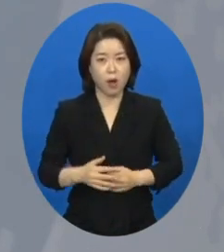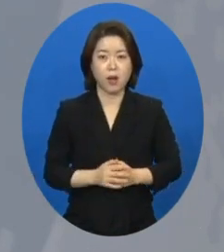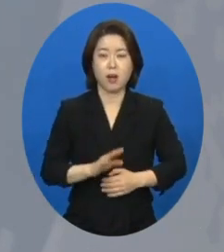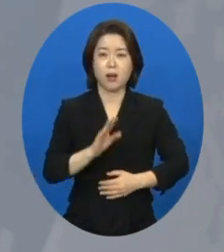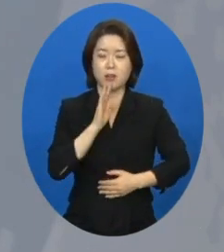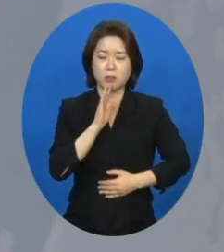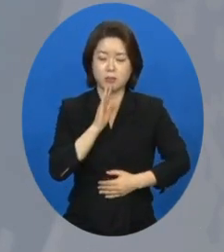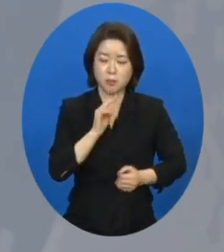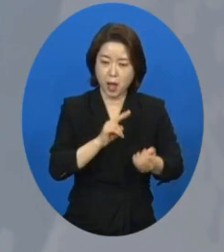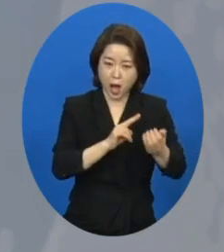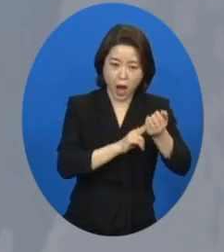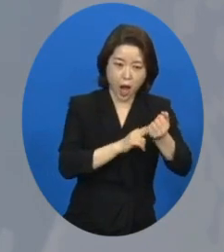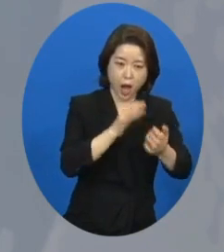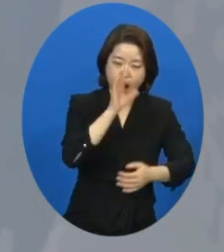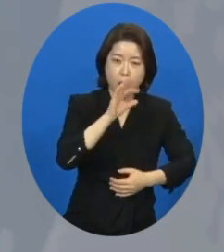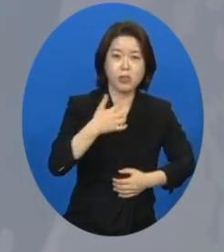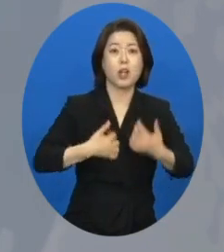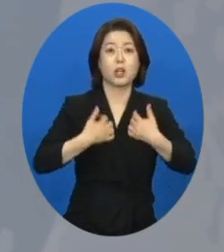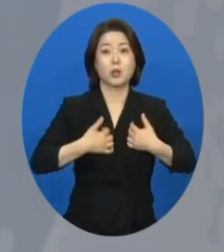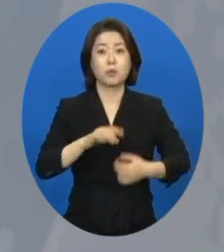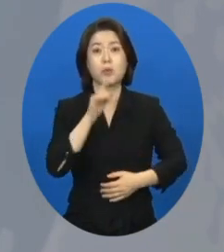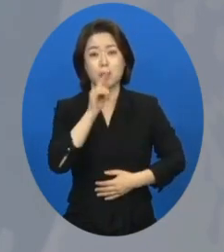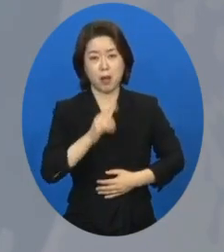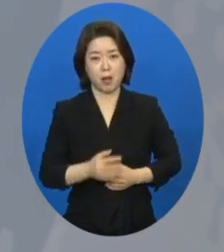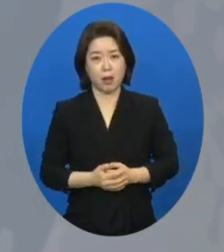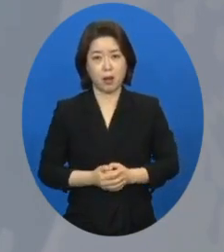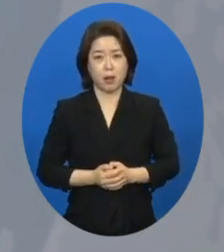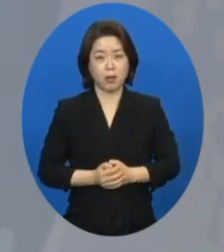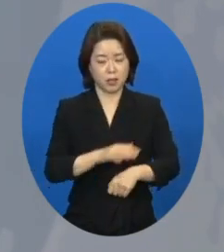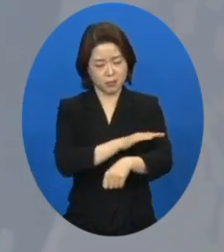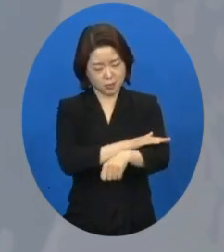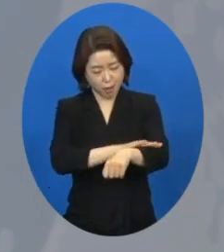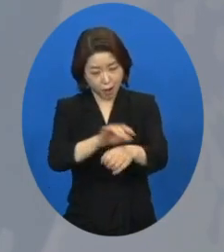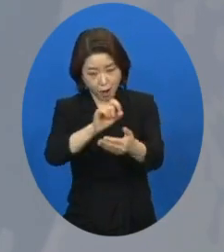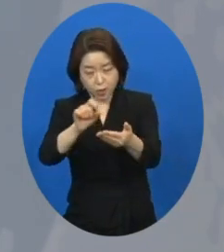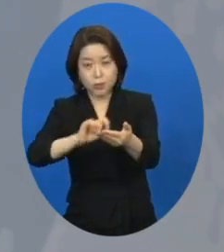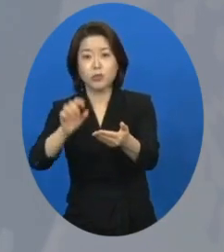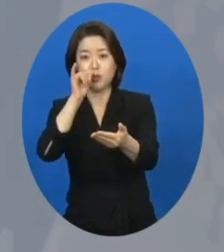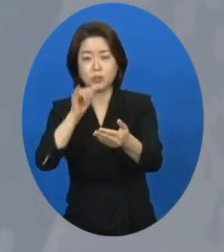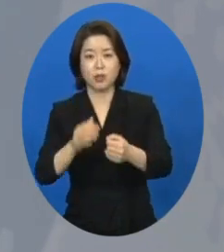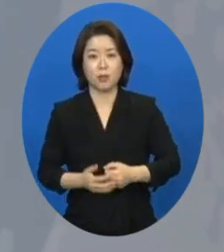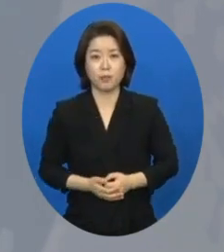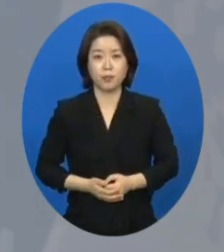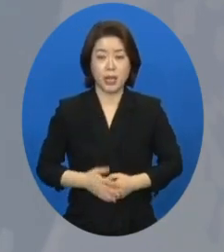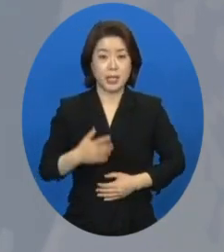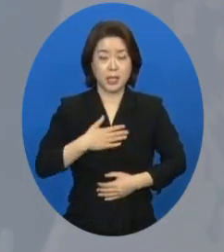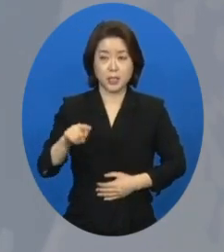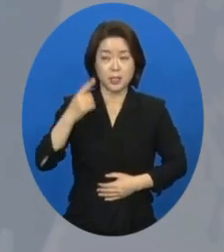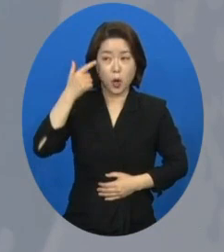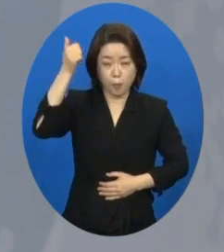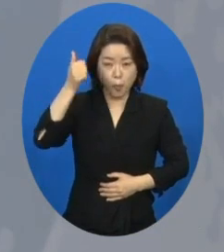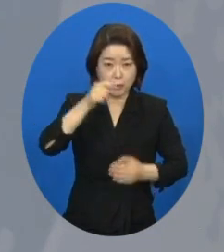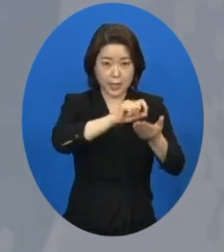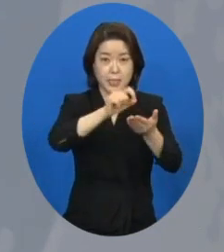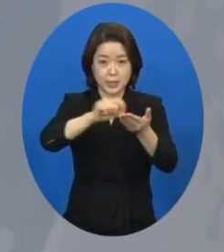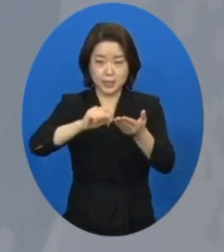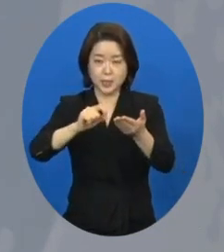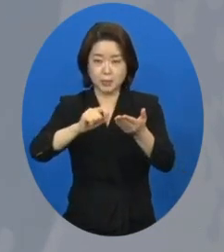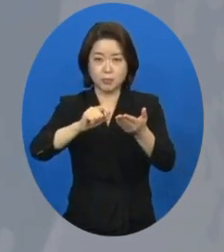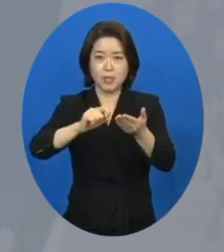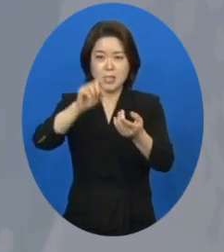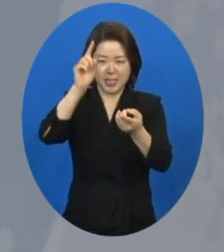감출 수 없는 기쁨이구나. 그걸 그렇게 잘 표현하셨더라고요. 그래서 제가 그 목사님의 글을